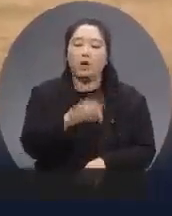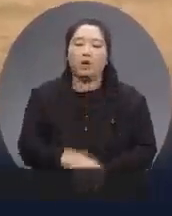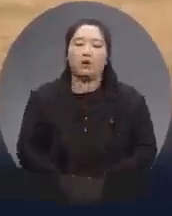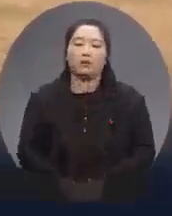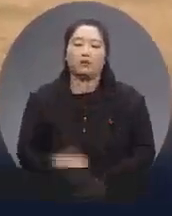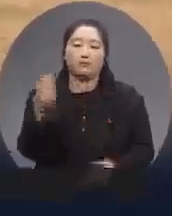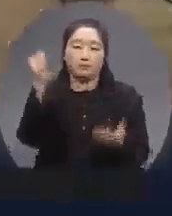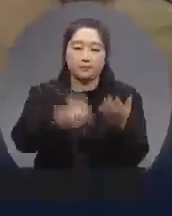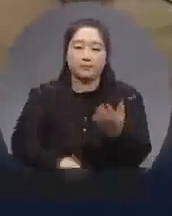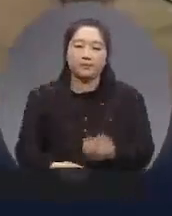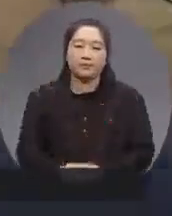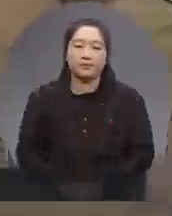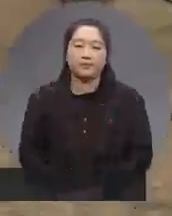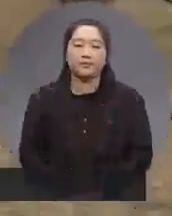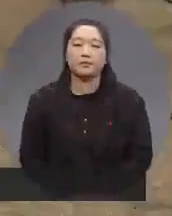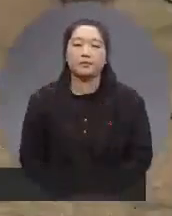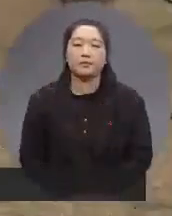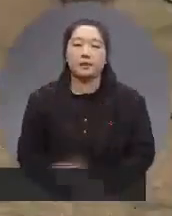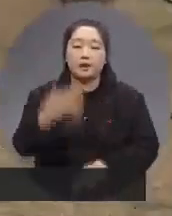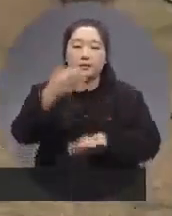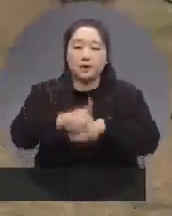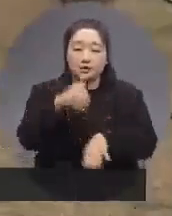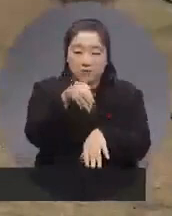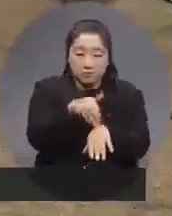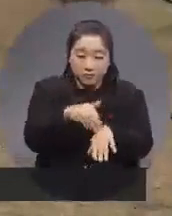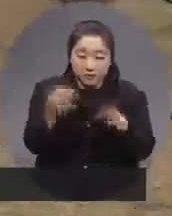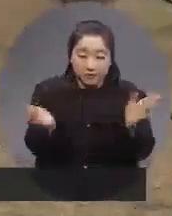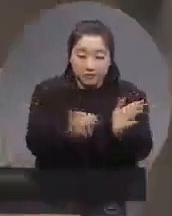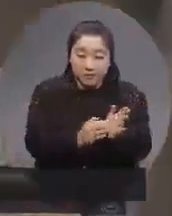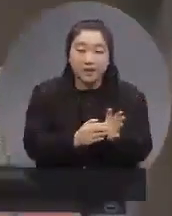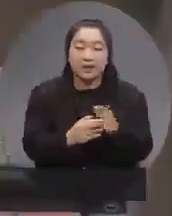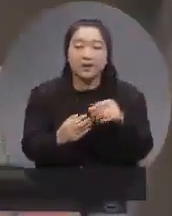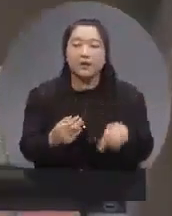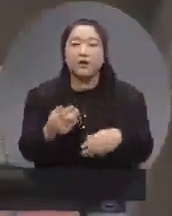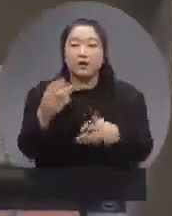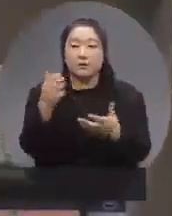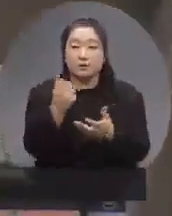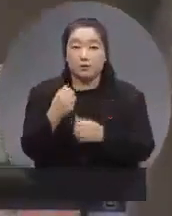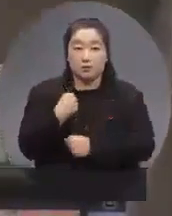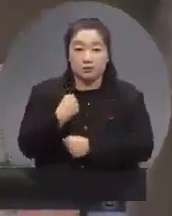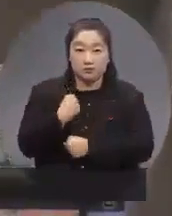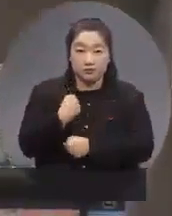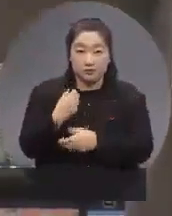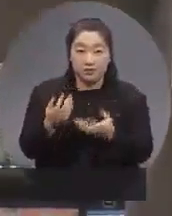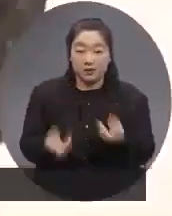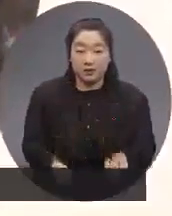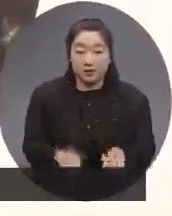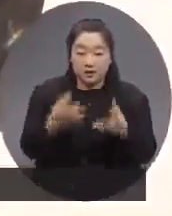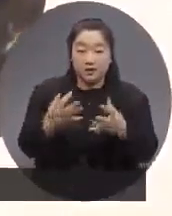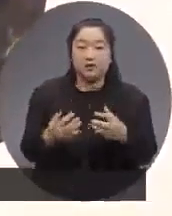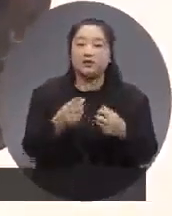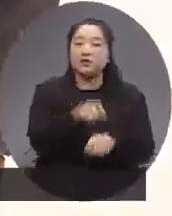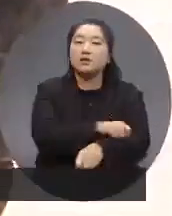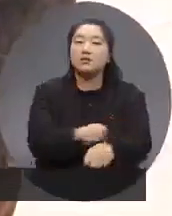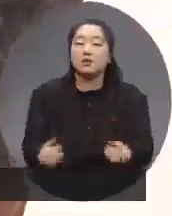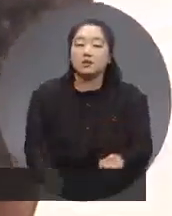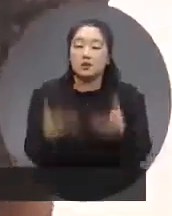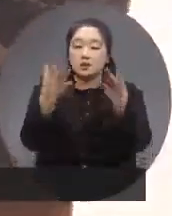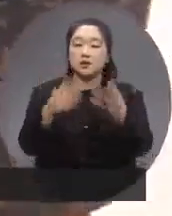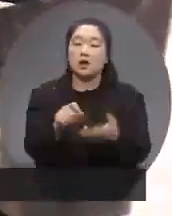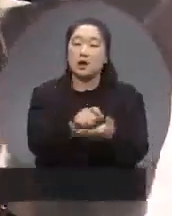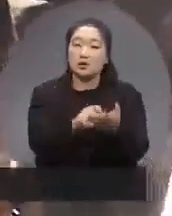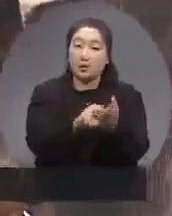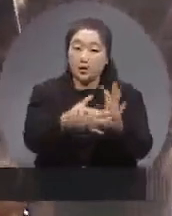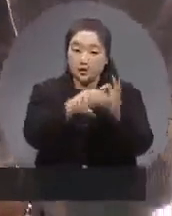이런 판정으로 이제 마지막 훈련이 끝난 뒤 소속 부대가 마련한 특별한 은퇴식. 대원들은